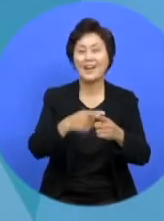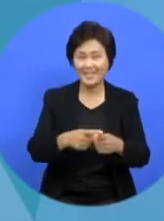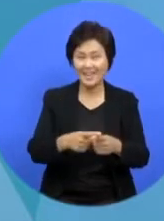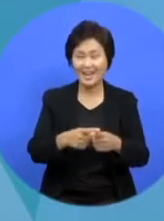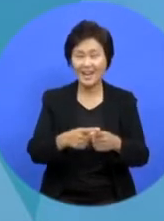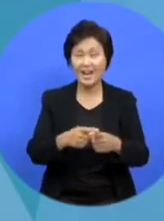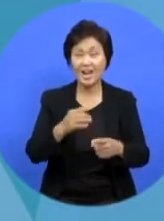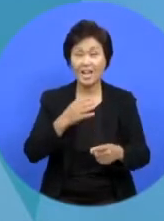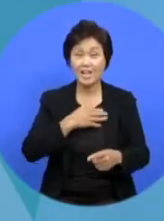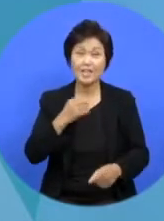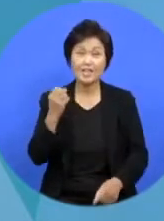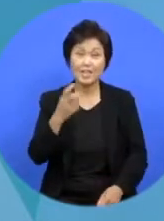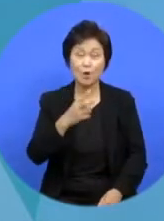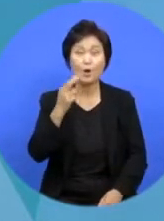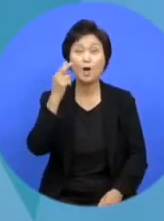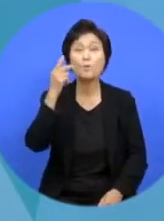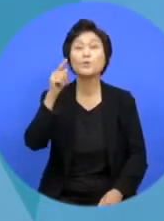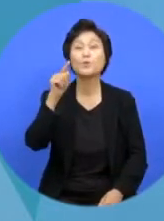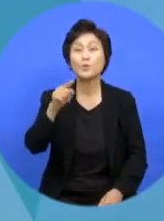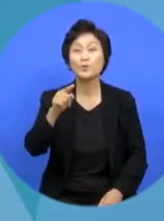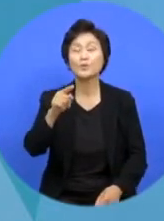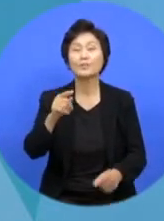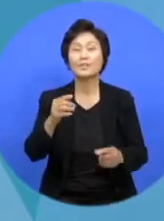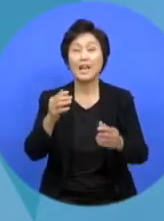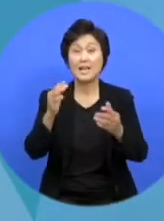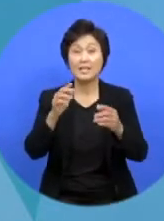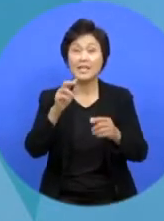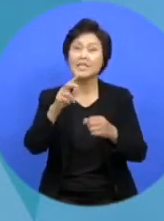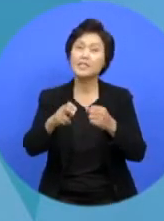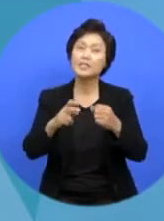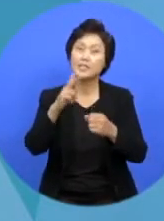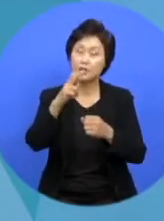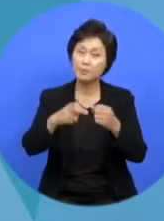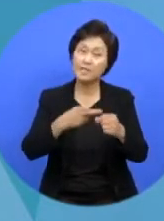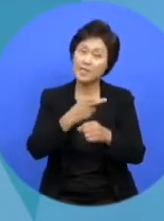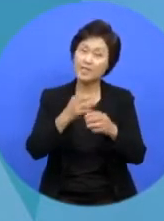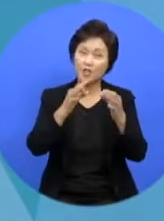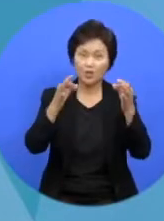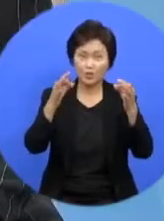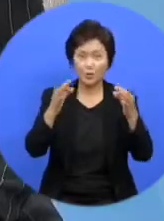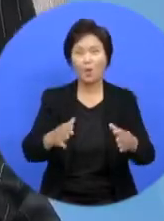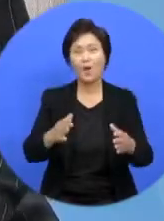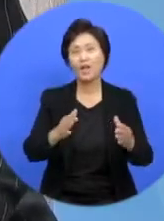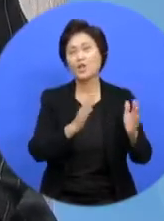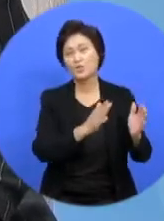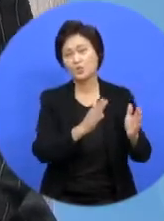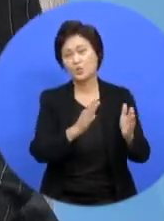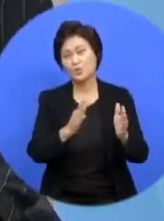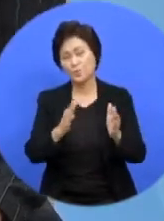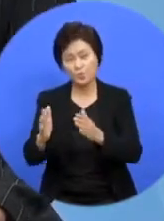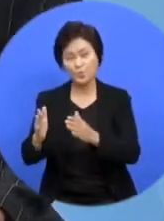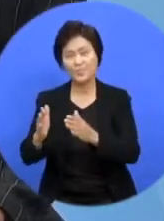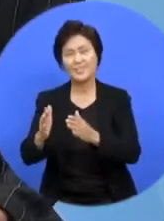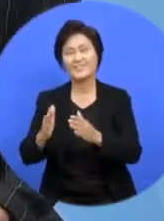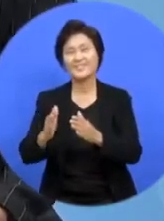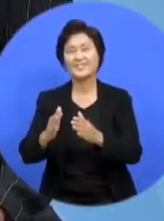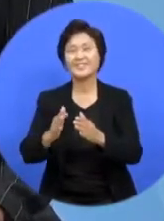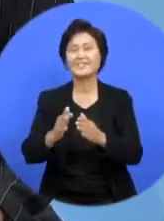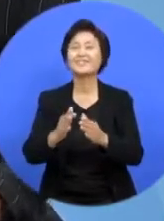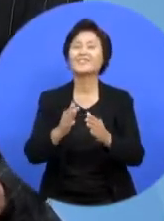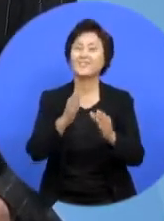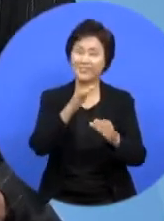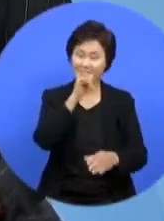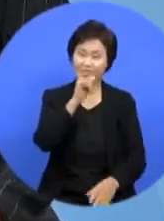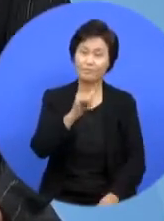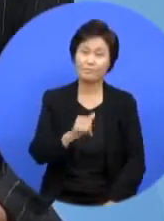저하고 미국 교장이 12년간 같이 예. 이 학교를 일을 해왔습니다. 네. 그러니까 준비를 목사님 네. 준비를 어느 날